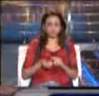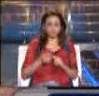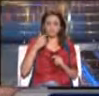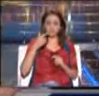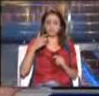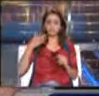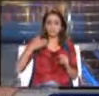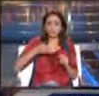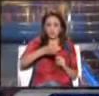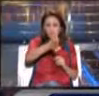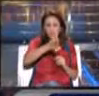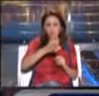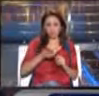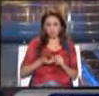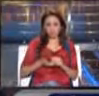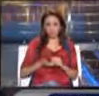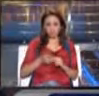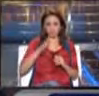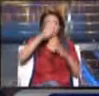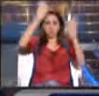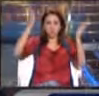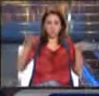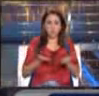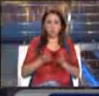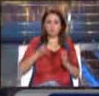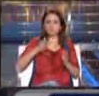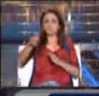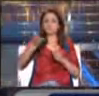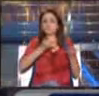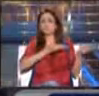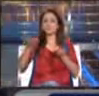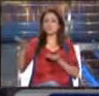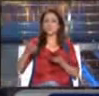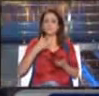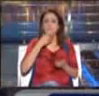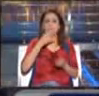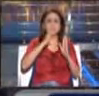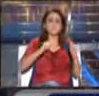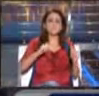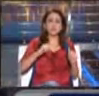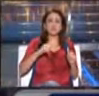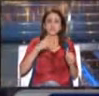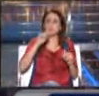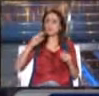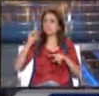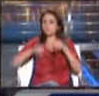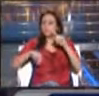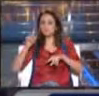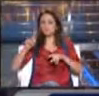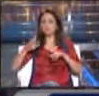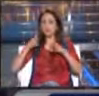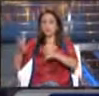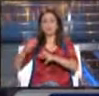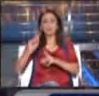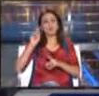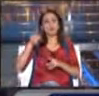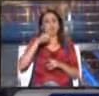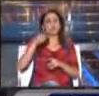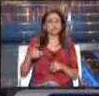دخلت عند البارون ودخلوا اوض الناس الضيوف عشان يشوهوا صورة مصر، انا بعتبرها خيانه. كابتن شوقي انا